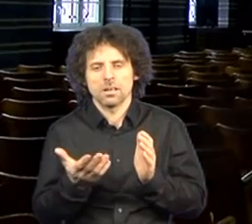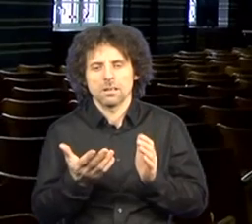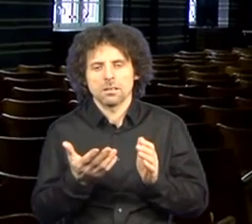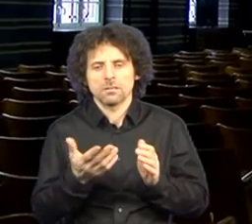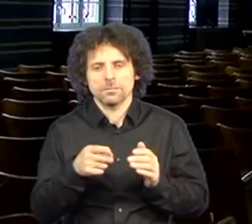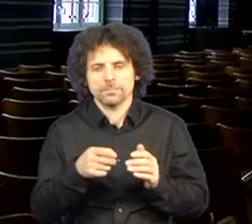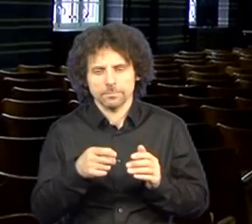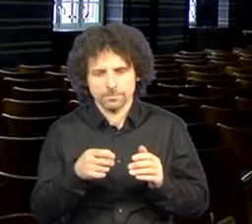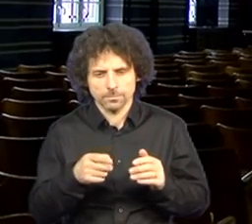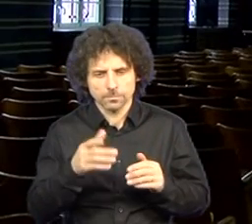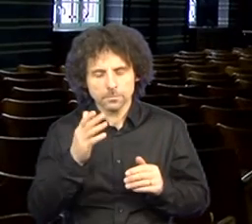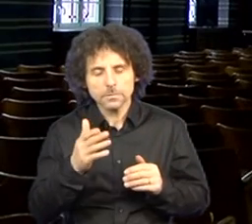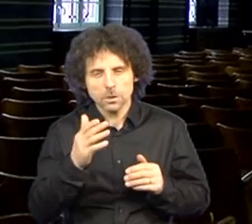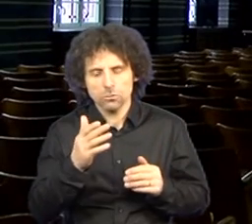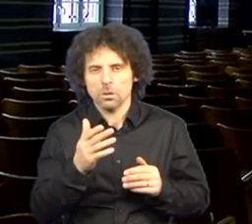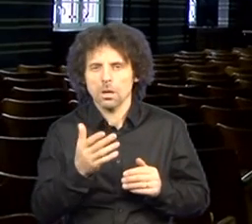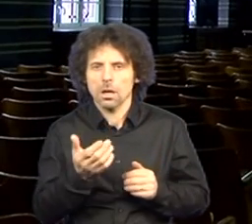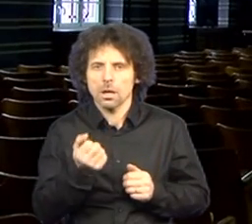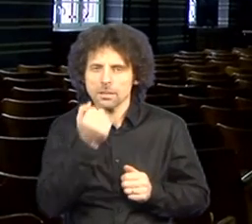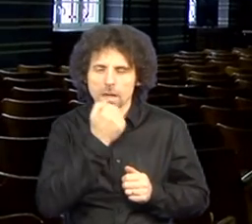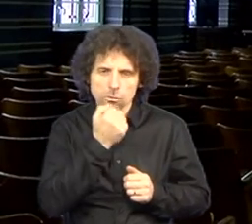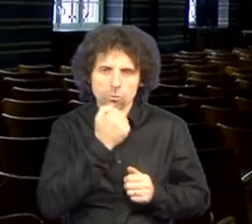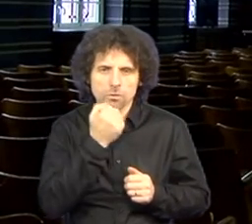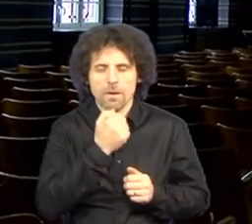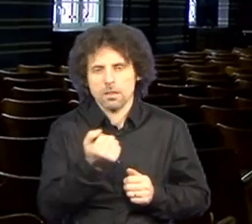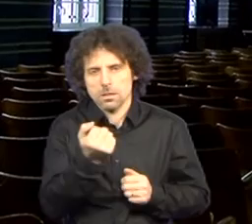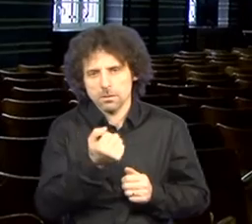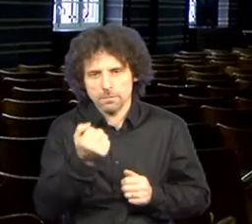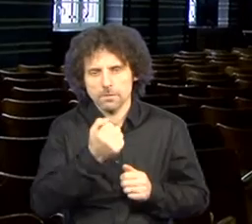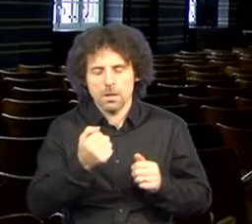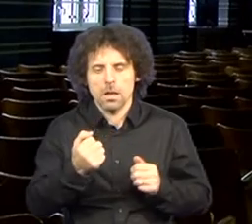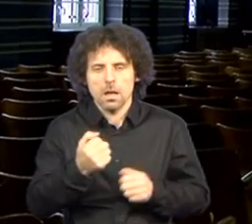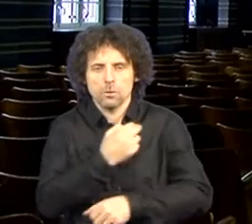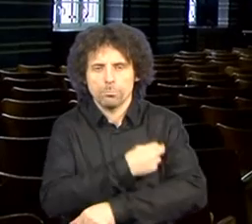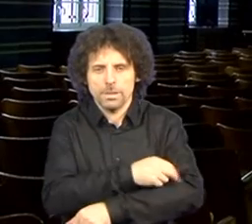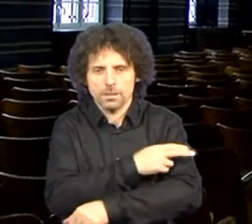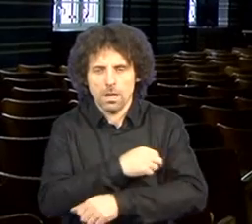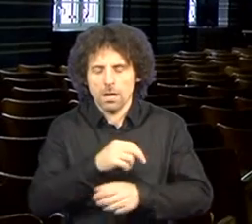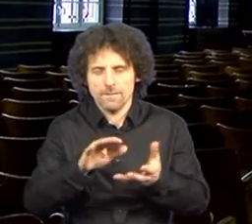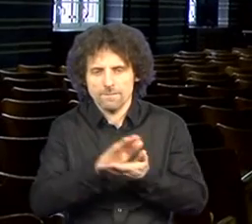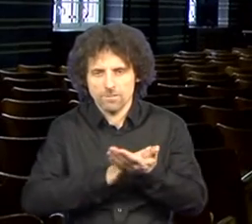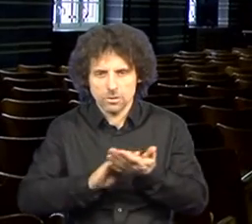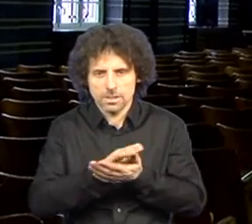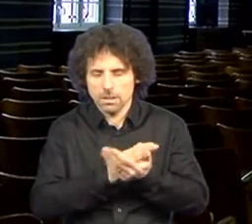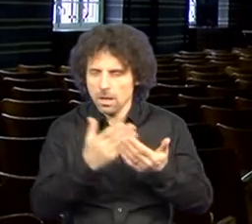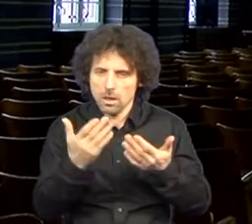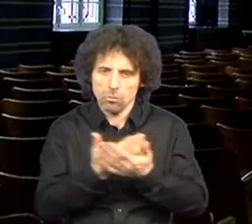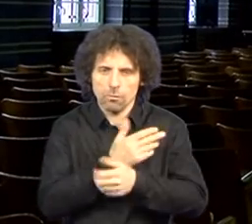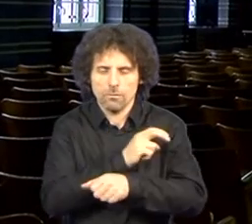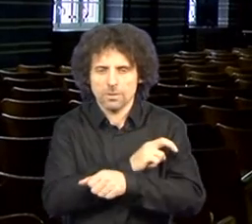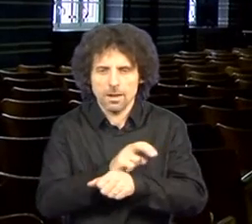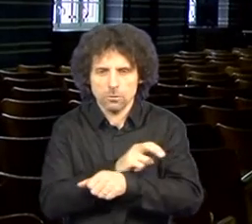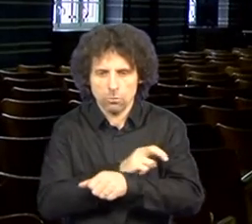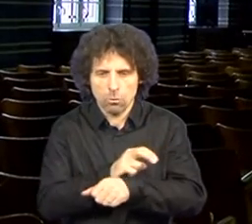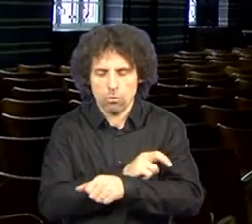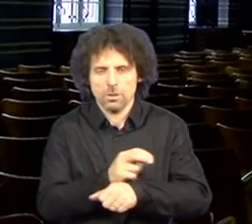który nawiasem mówiąc niedługo już będzie zastosowany w szpitalu. Wszystkie te nowoczesne technologie związane